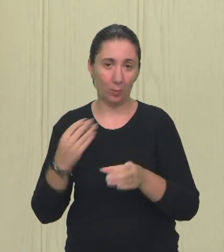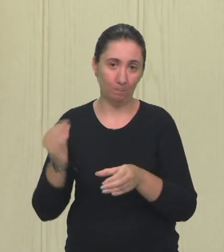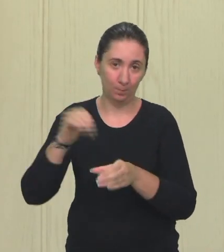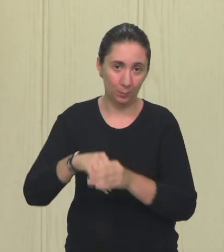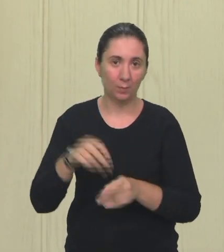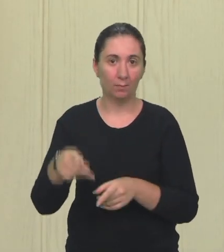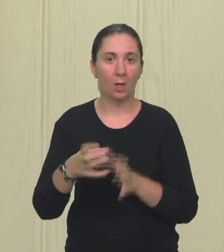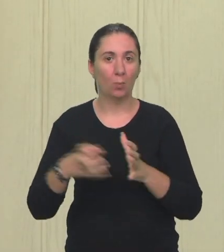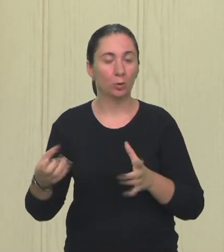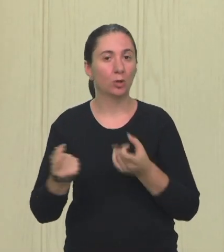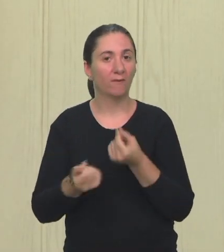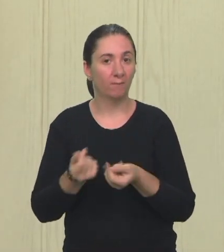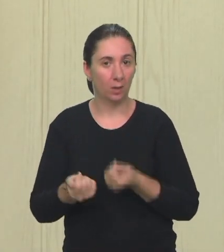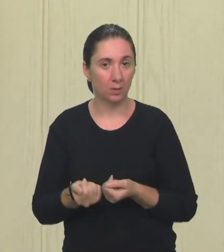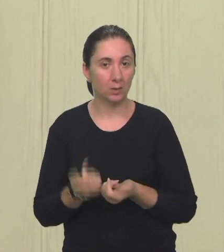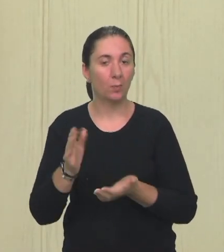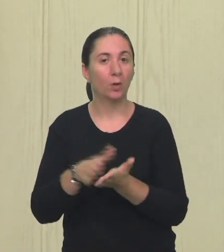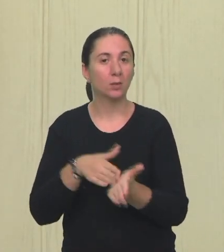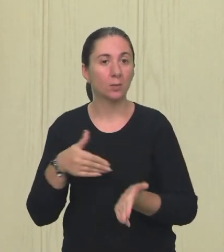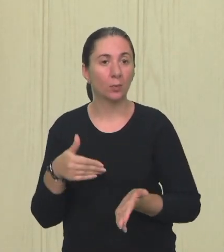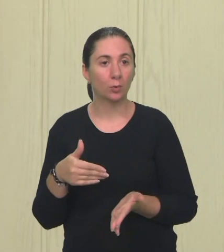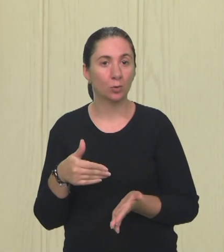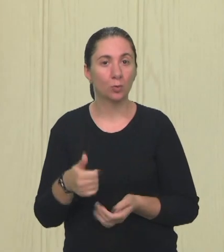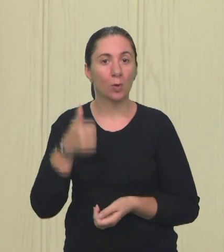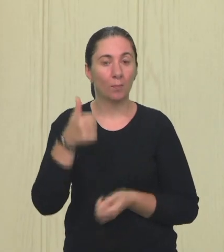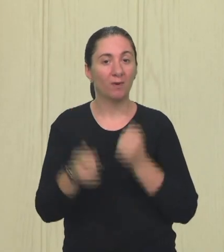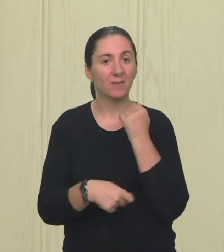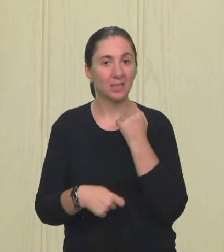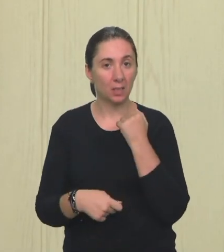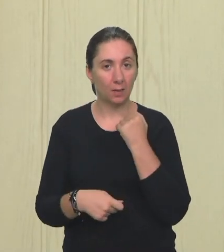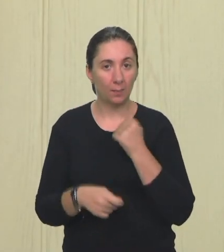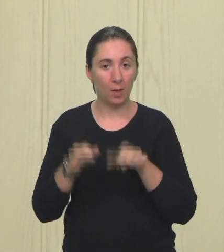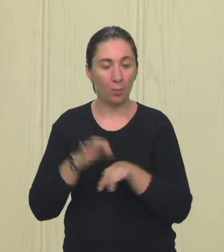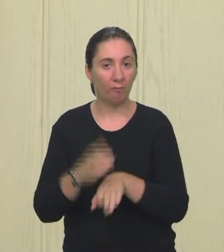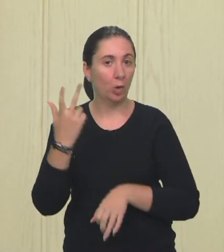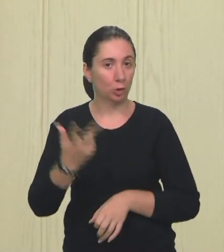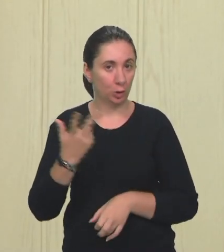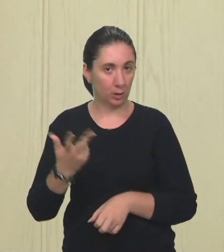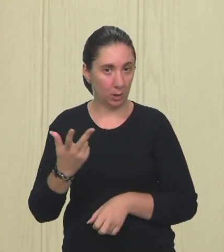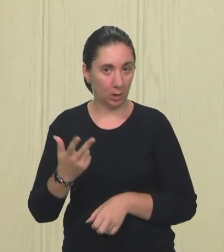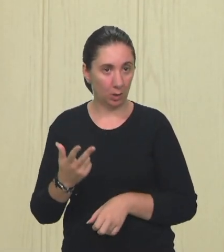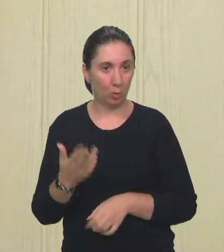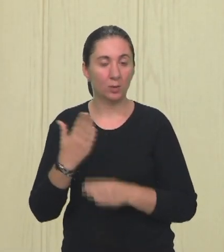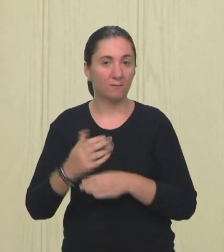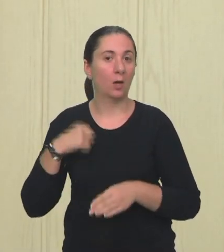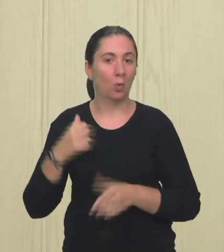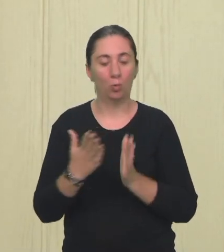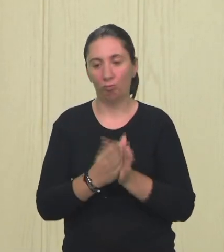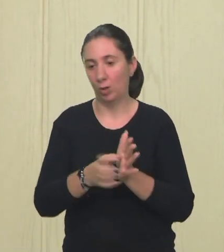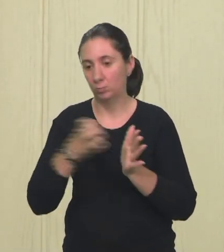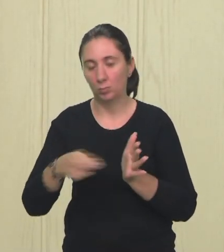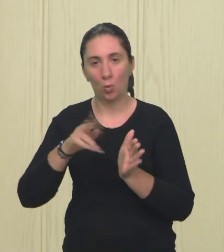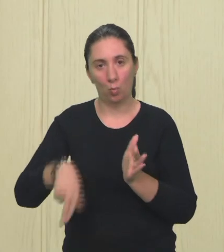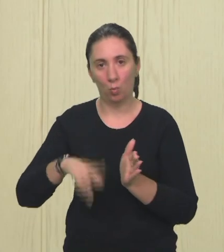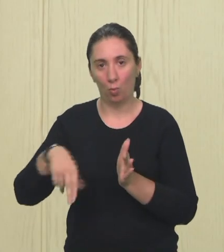taj proces financiranja. Započeli smo 1. srpnja, on se provodi u 3 godine. Naravno, svake godine se produžuje